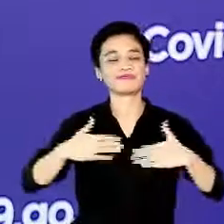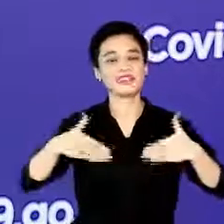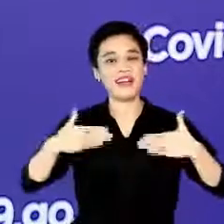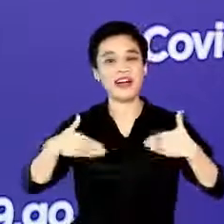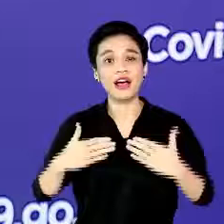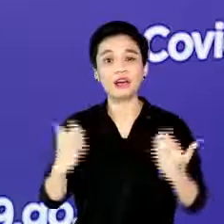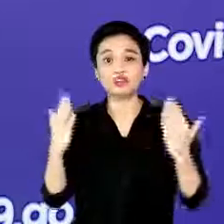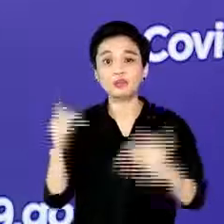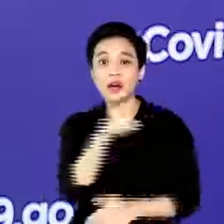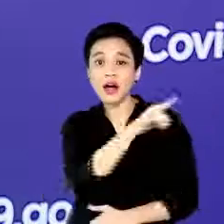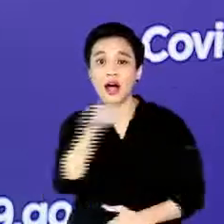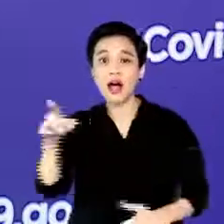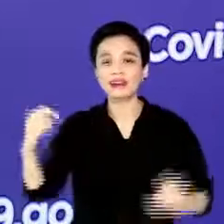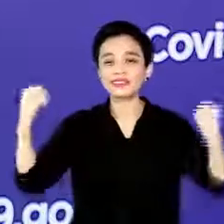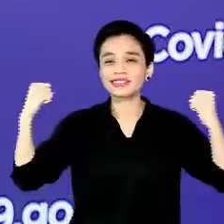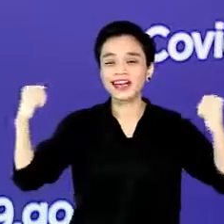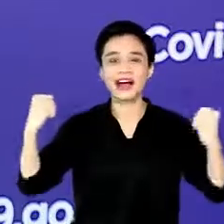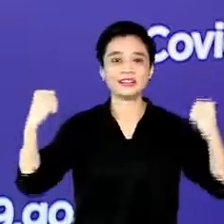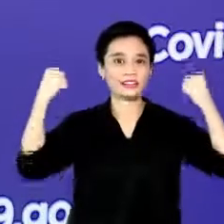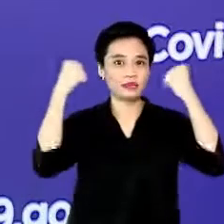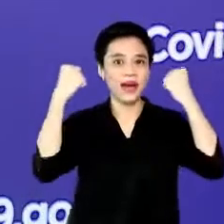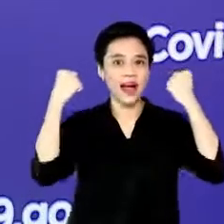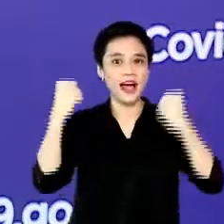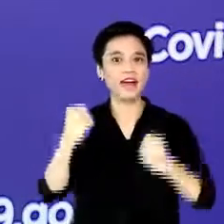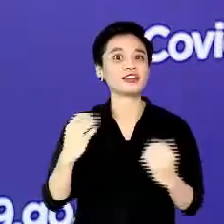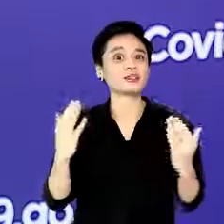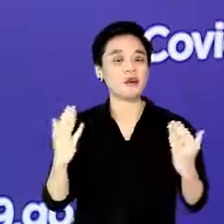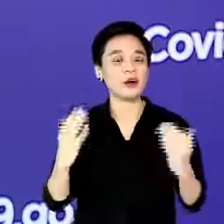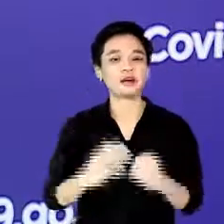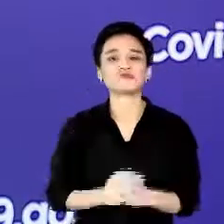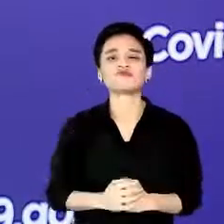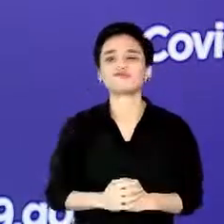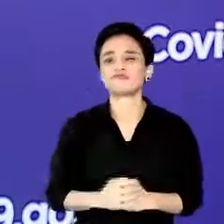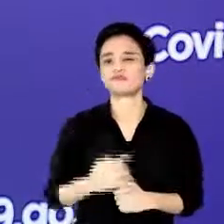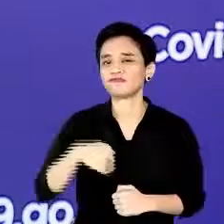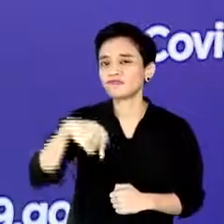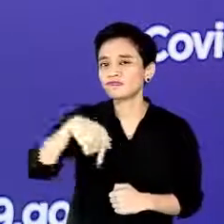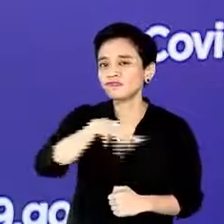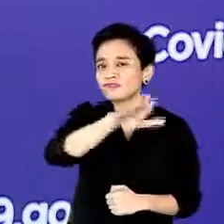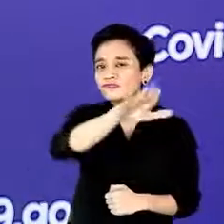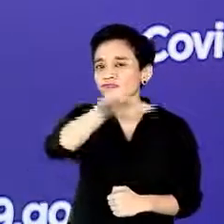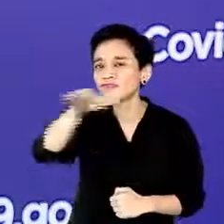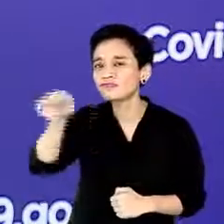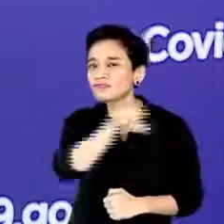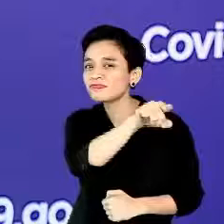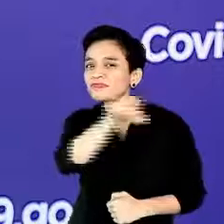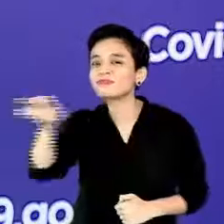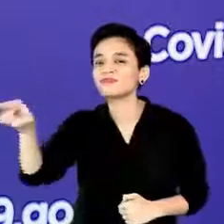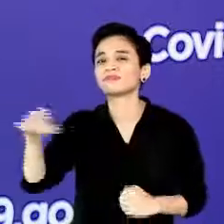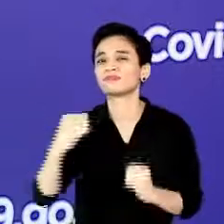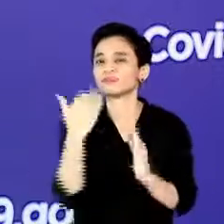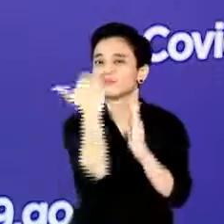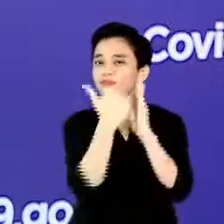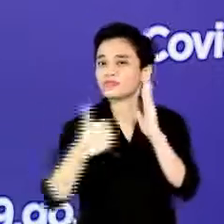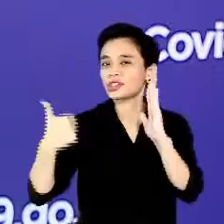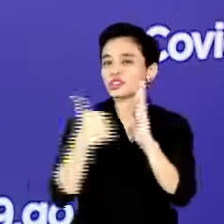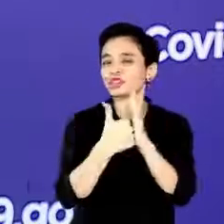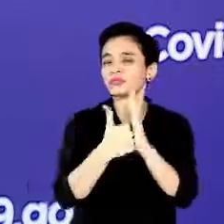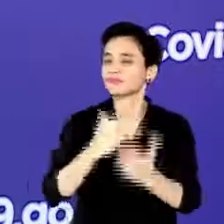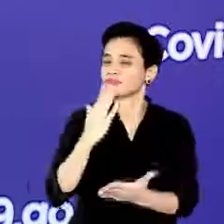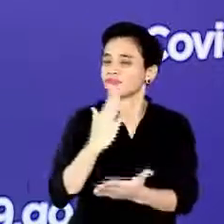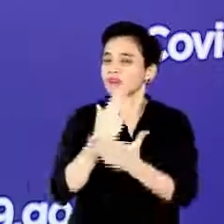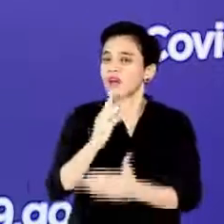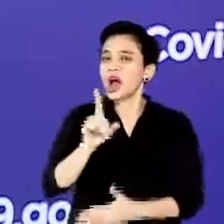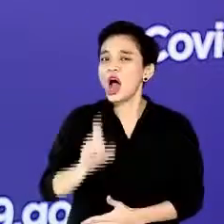dan selalu semangat dalam setiap aktifitas anda takkan lelah saya mengajak anda untuk selalu disiplin dalam menerapkan protokol kesehatan